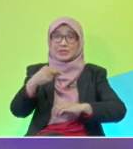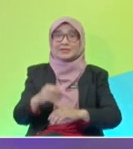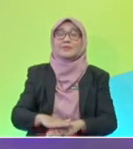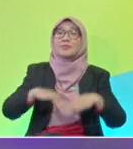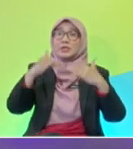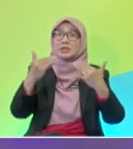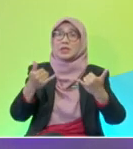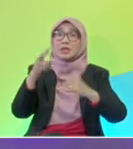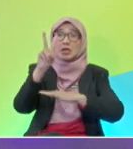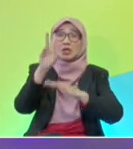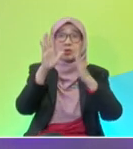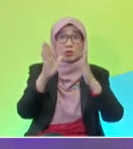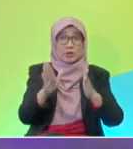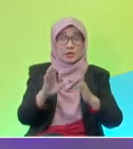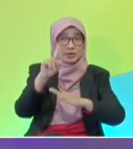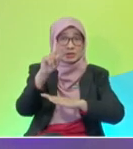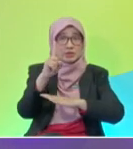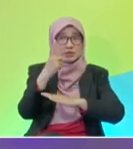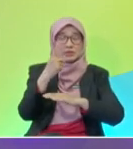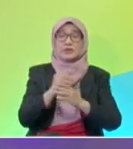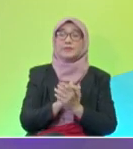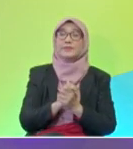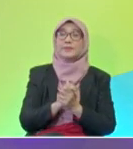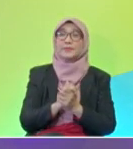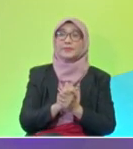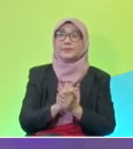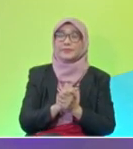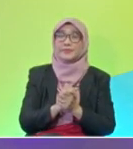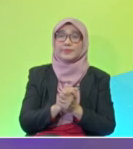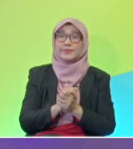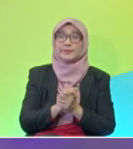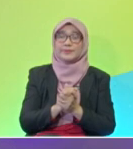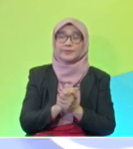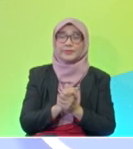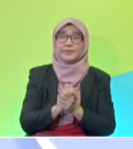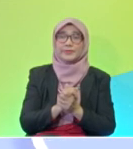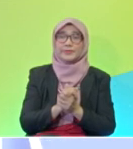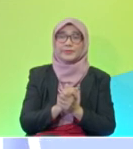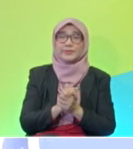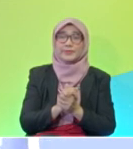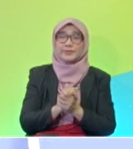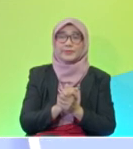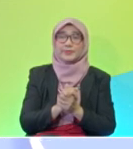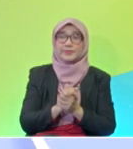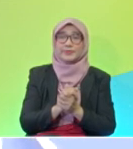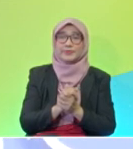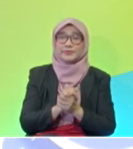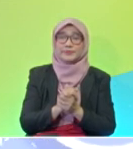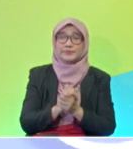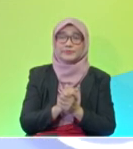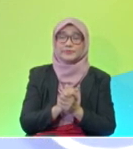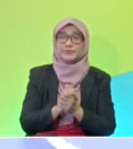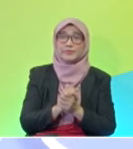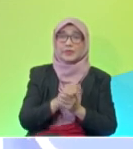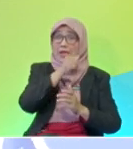sahaja untuk memberikan respons untuk aktiviti yang silakan Siapa yang sedia baik